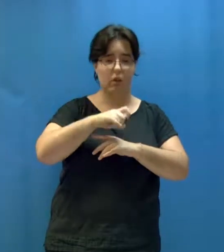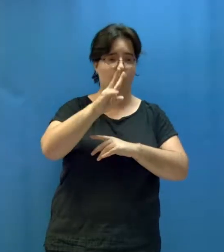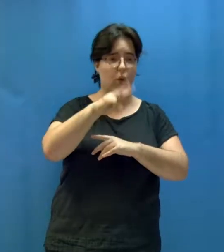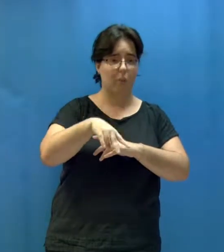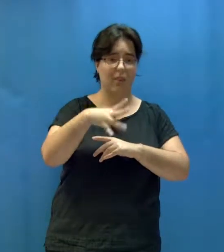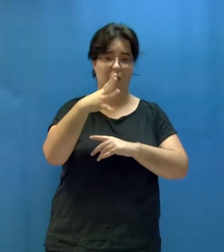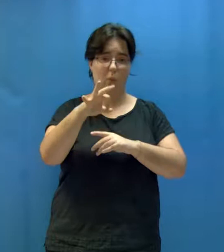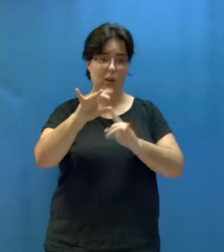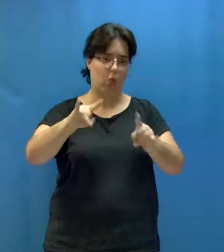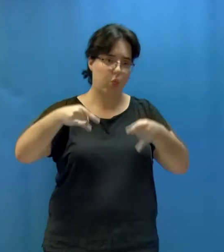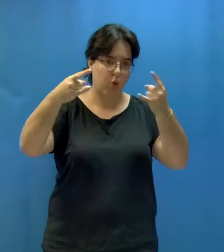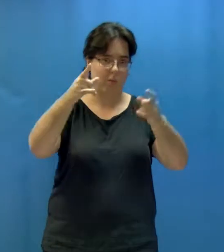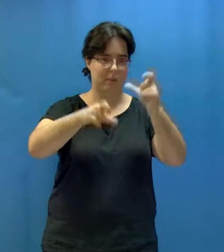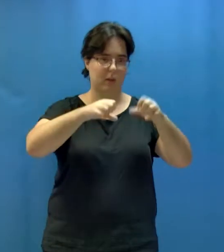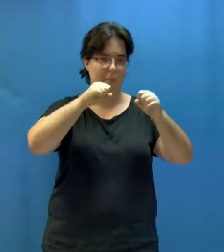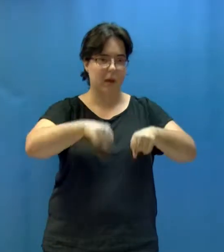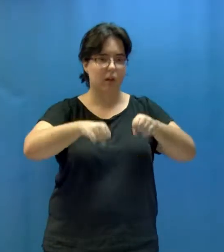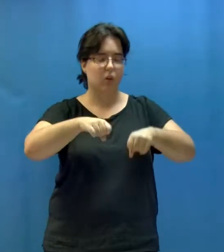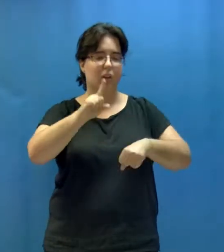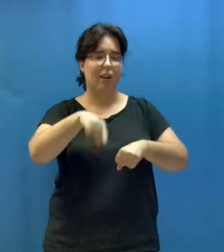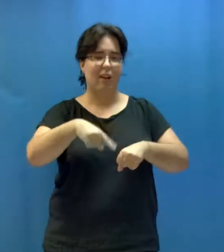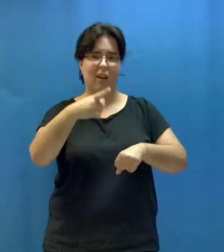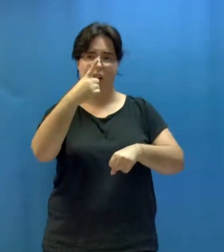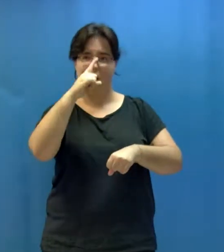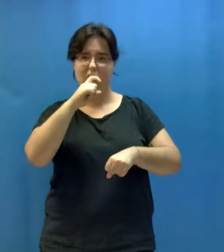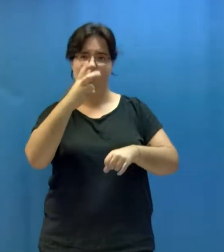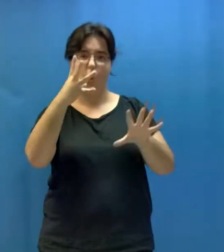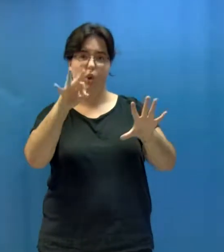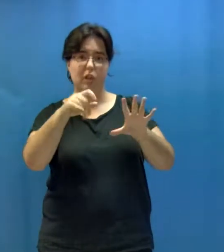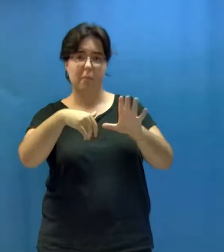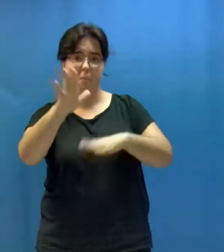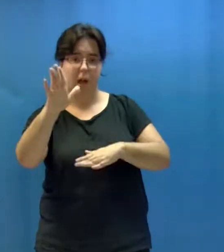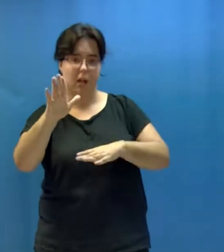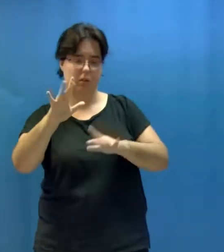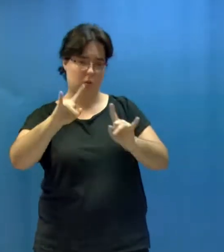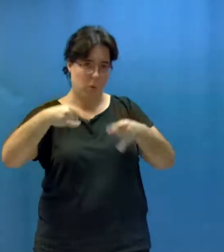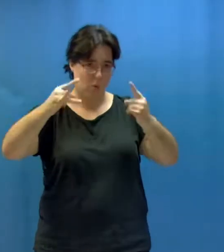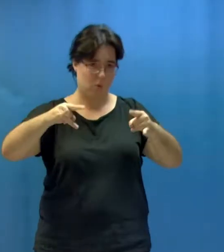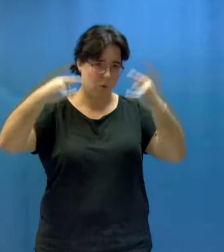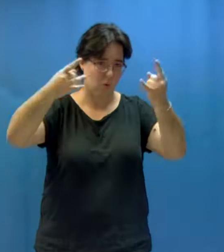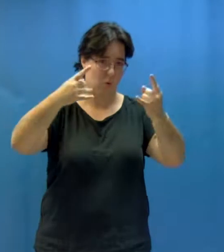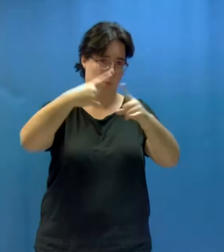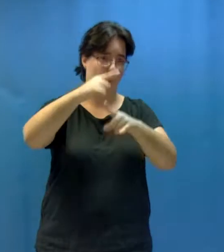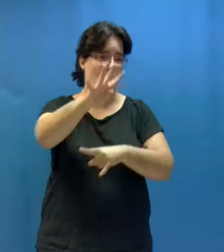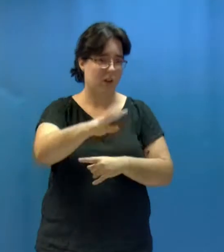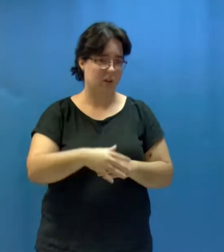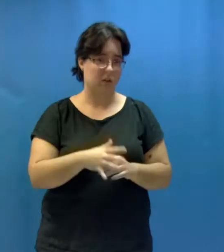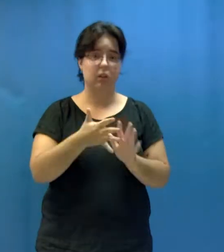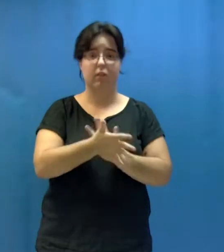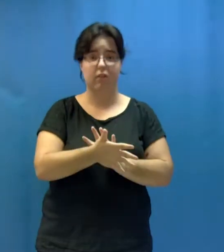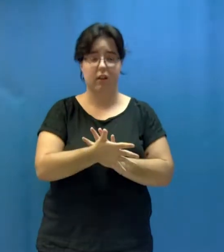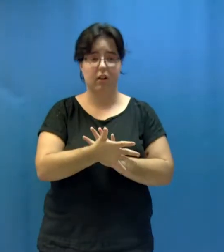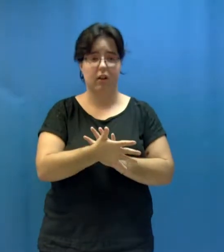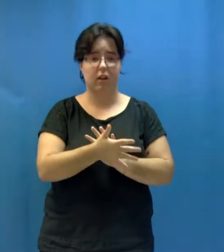calcula que el nombre de persones de més de 80 anys podria quadriplicar-se en aquest període. En aquest context, resulta indispensable fer referència al